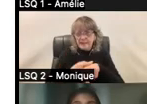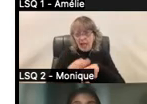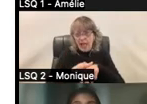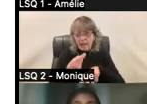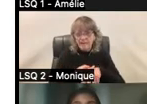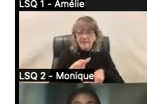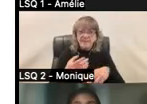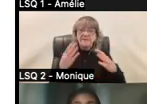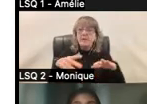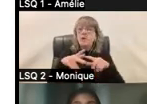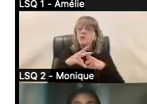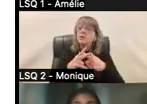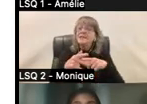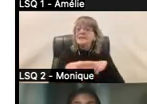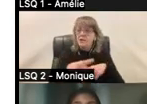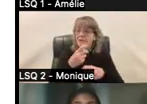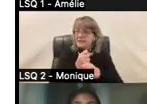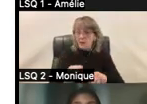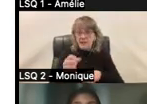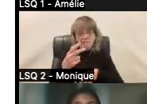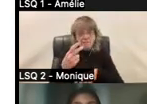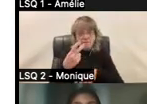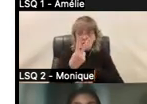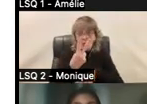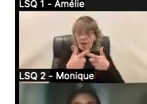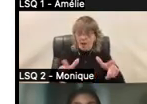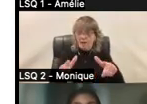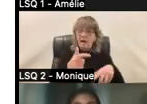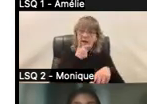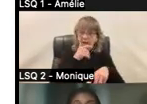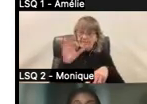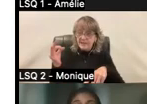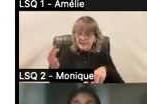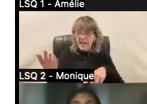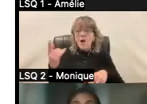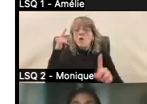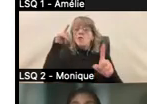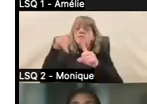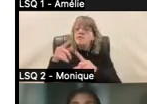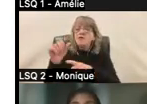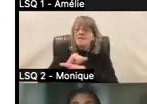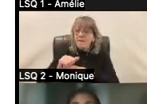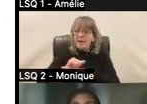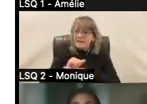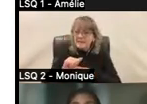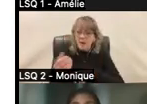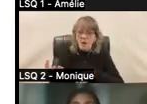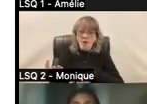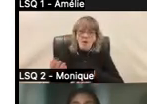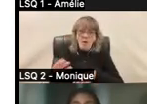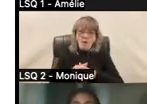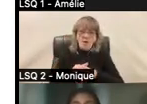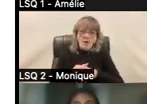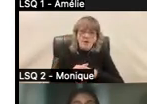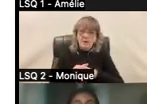Notre outil est disponible dans les 2 langues, français et en anglais. Le but de la formation